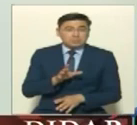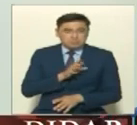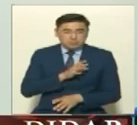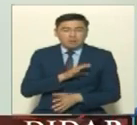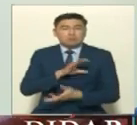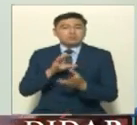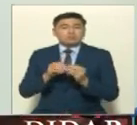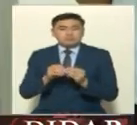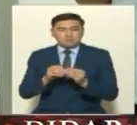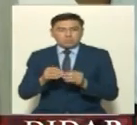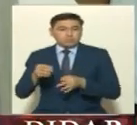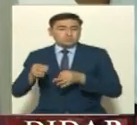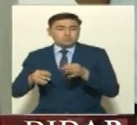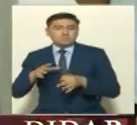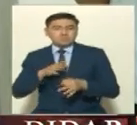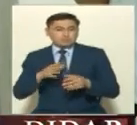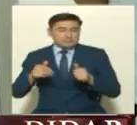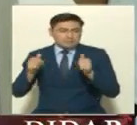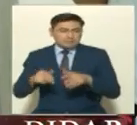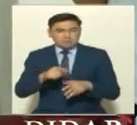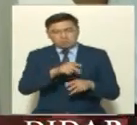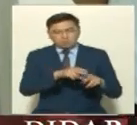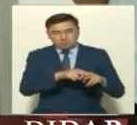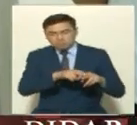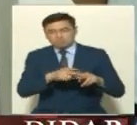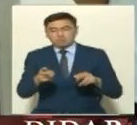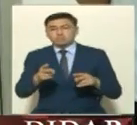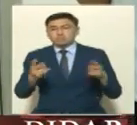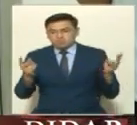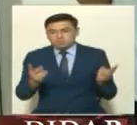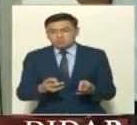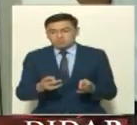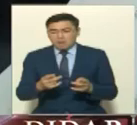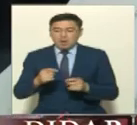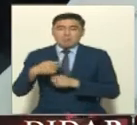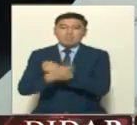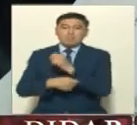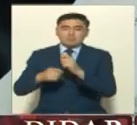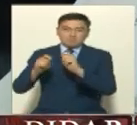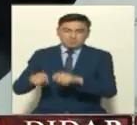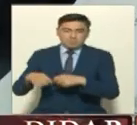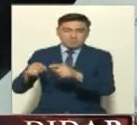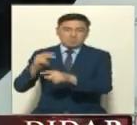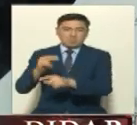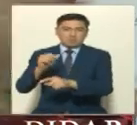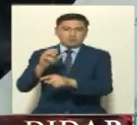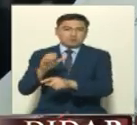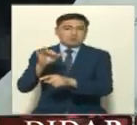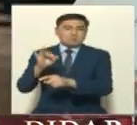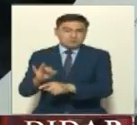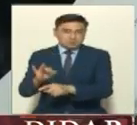суд вынес определение о принудительном взыскании задолженности с ответчика. Материалы поступили в производство частного судебного